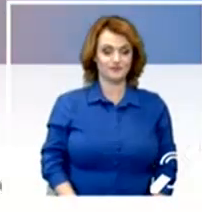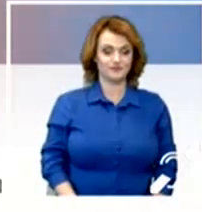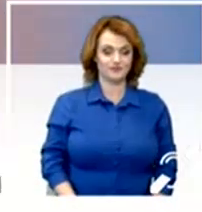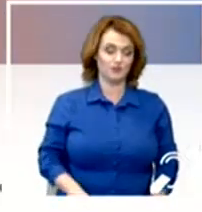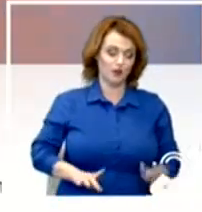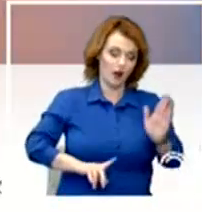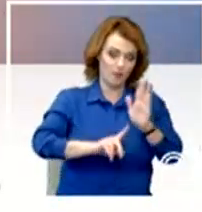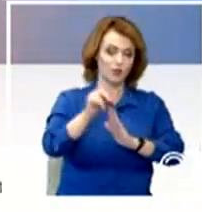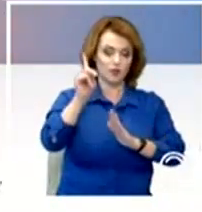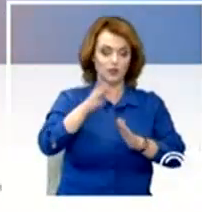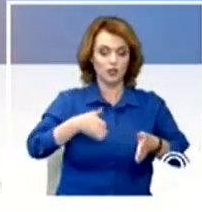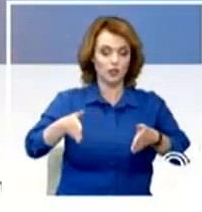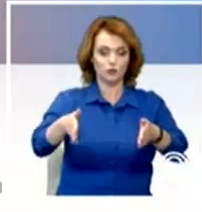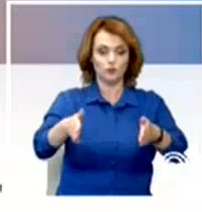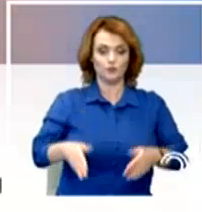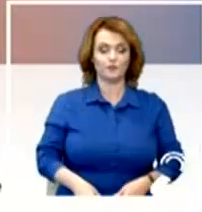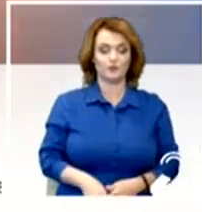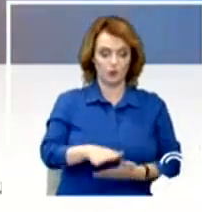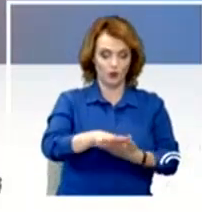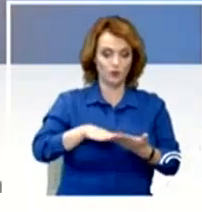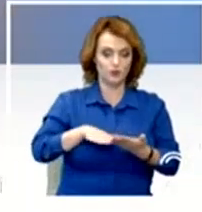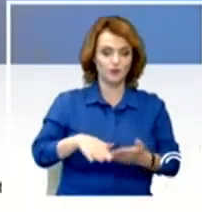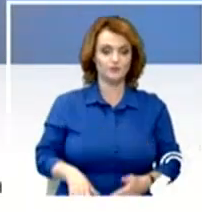Ștafeta Invictus continuă.